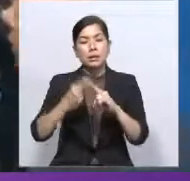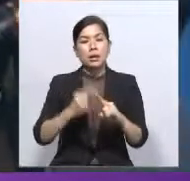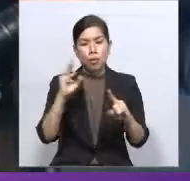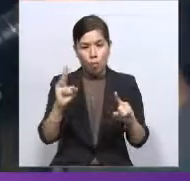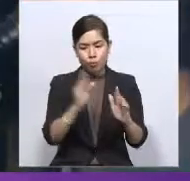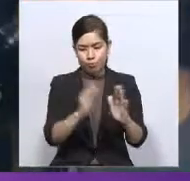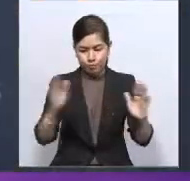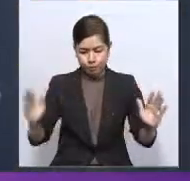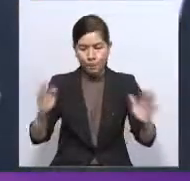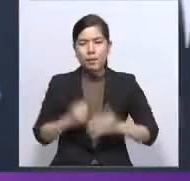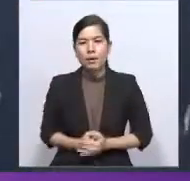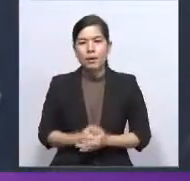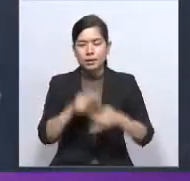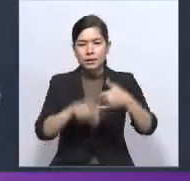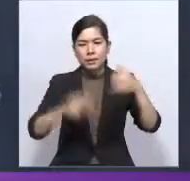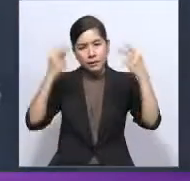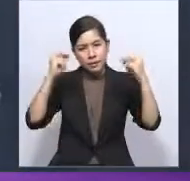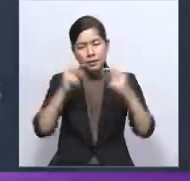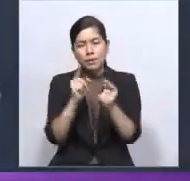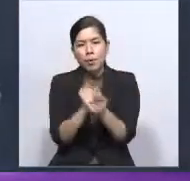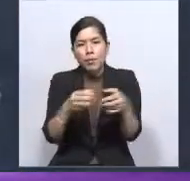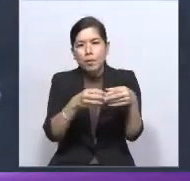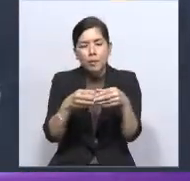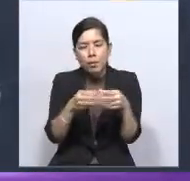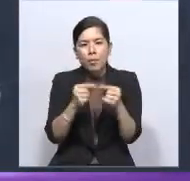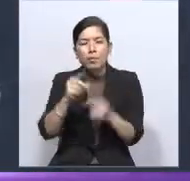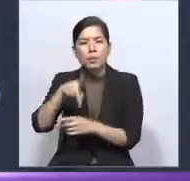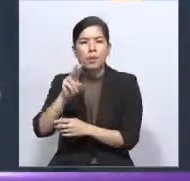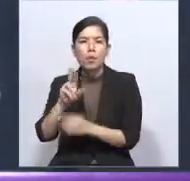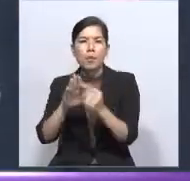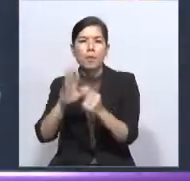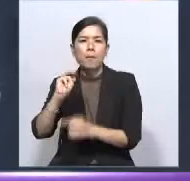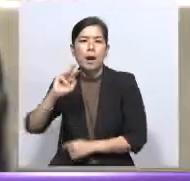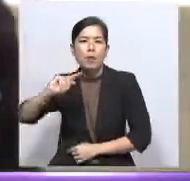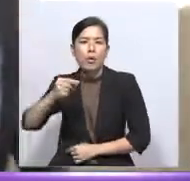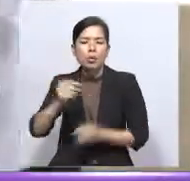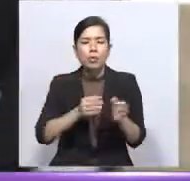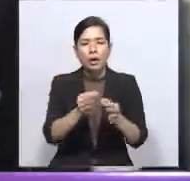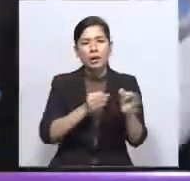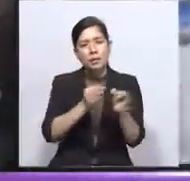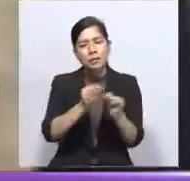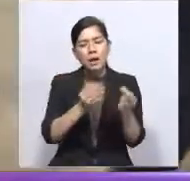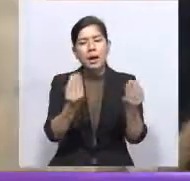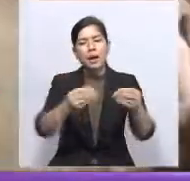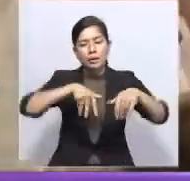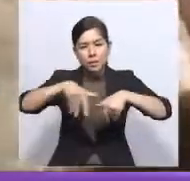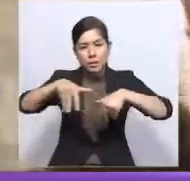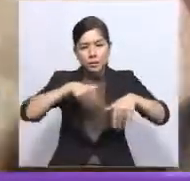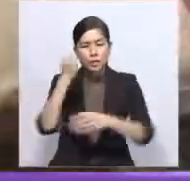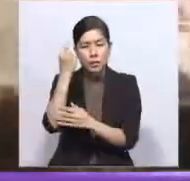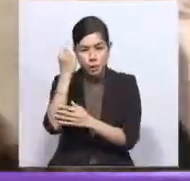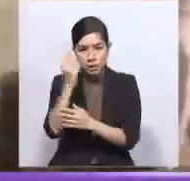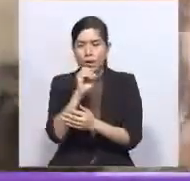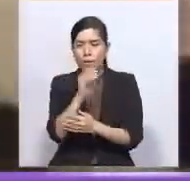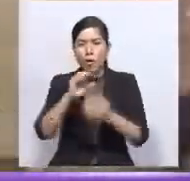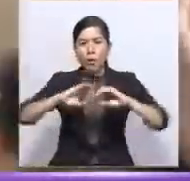สนี้นายกรัฐมนตรีได้พบปะกับชาวประมงและประชาชนในพื้นที่เพื่อชี้แจงและทำความเข้าใจโดยย้ำว่ารัฐบาลไม่